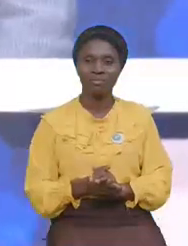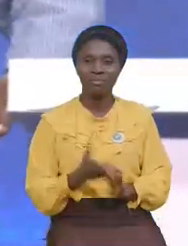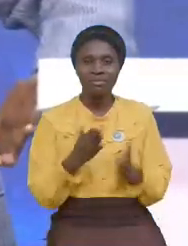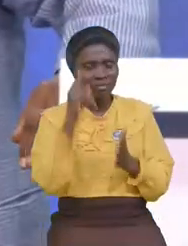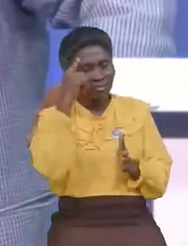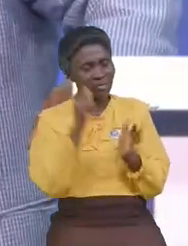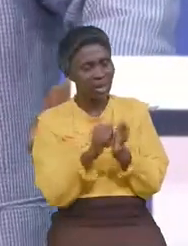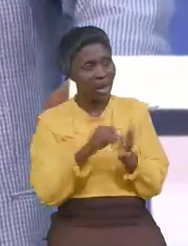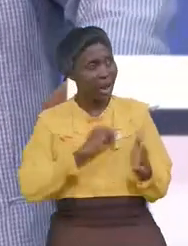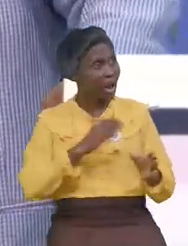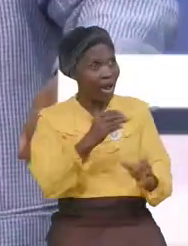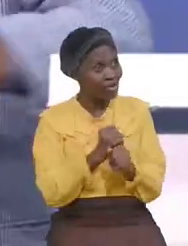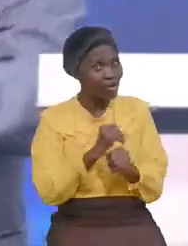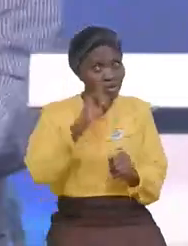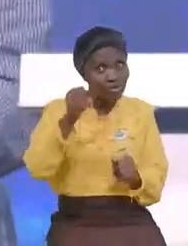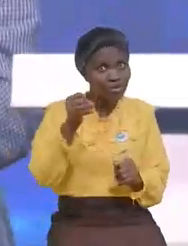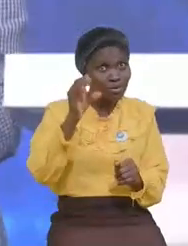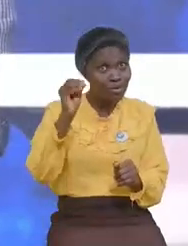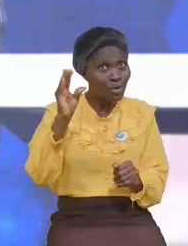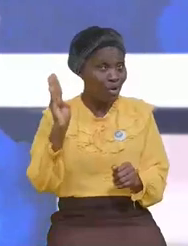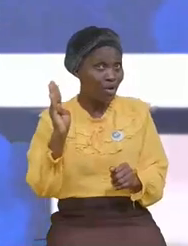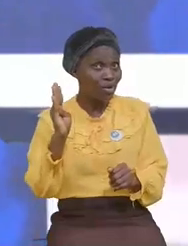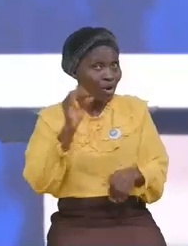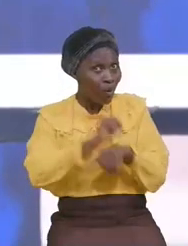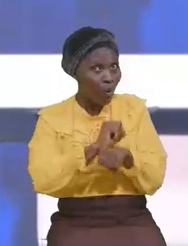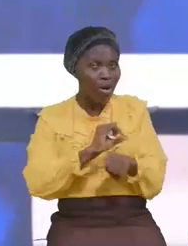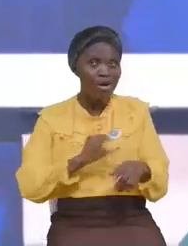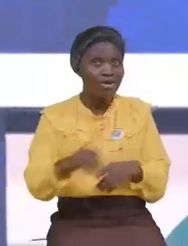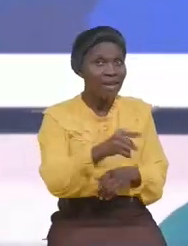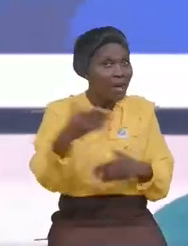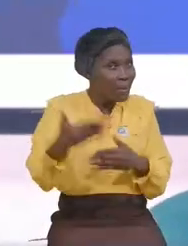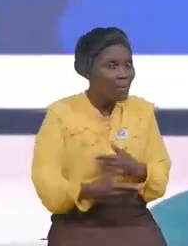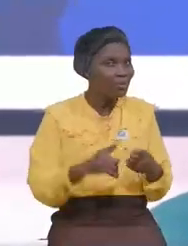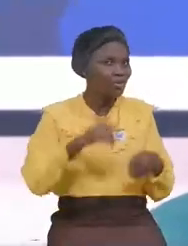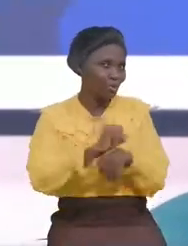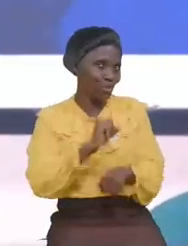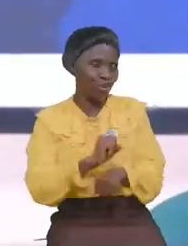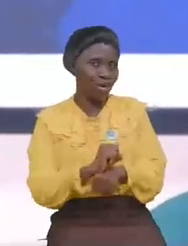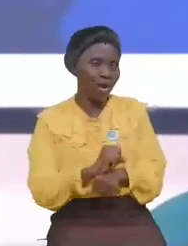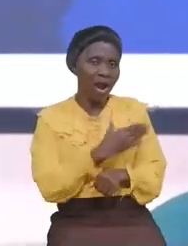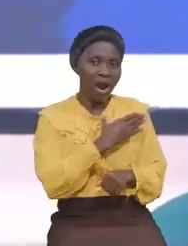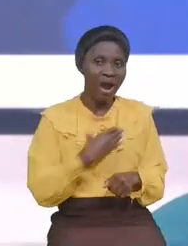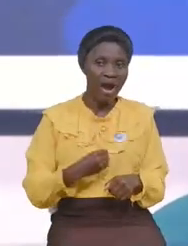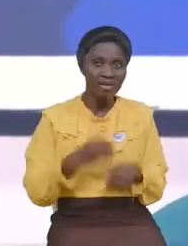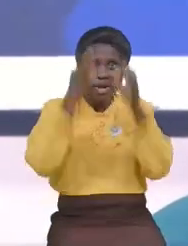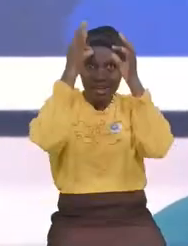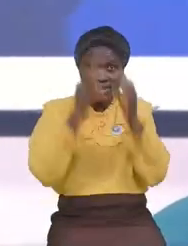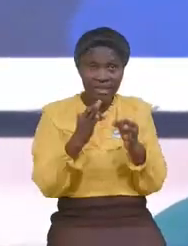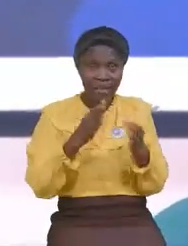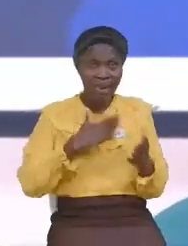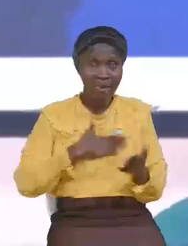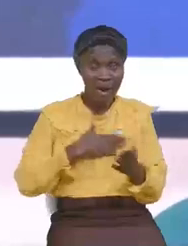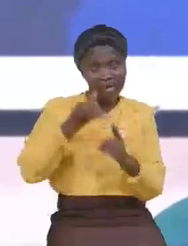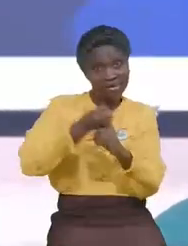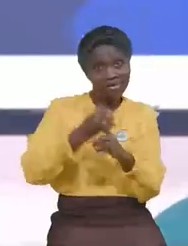Alors, j'ai gagné l'emploi et on m'a embauché. Ah, vraiment, j'ai